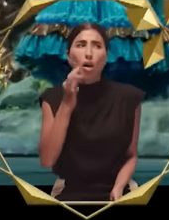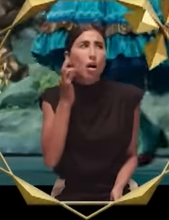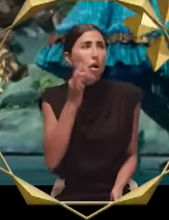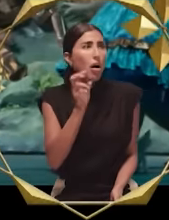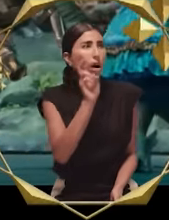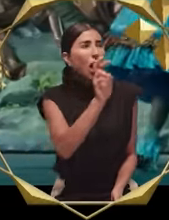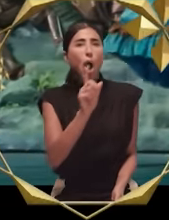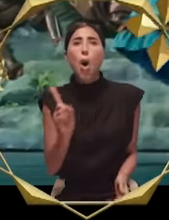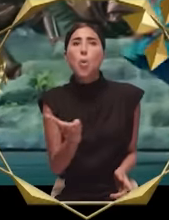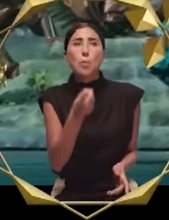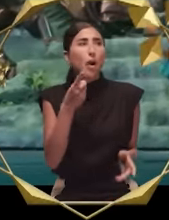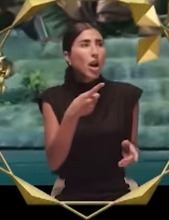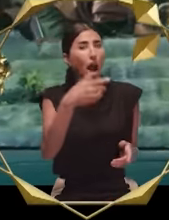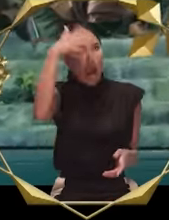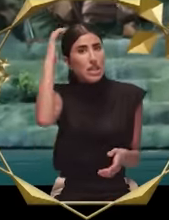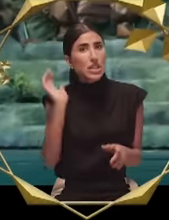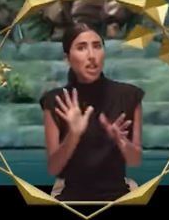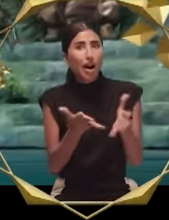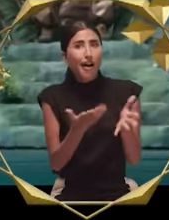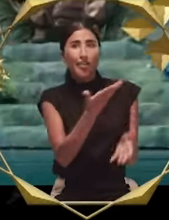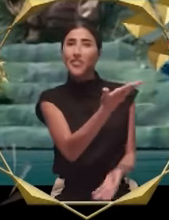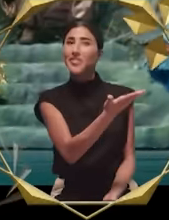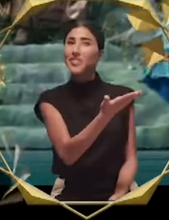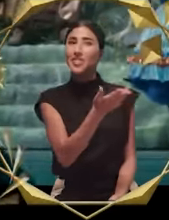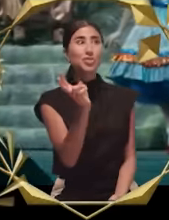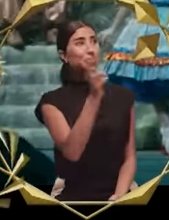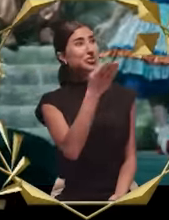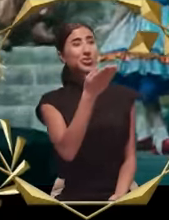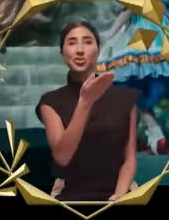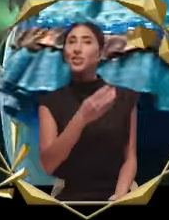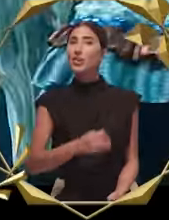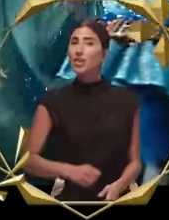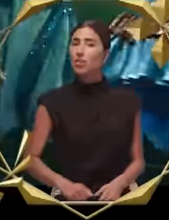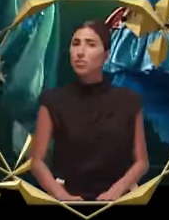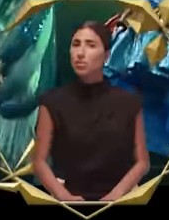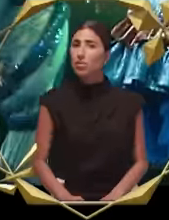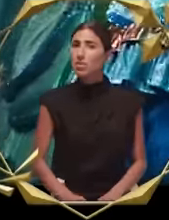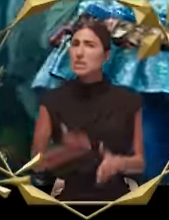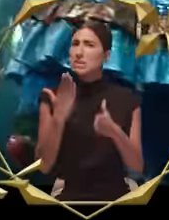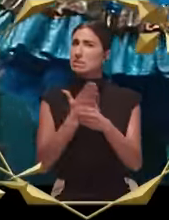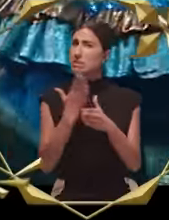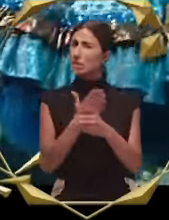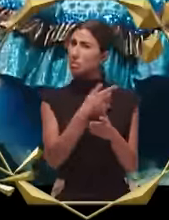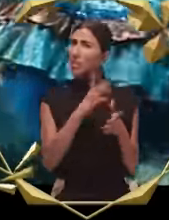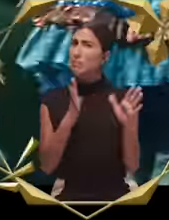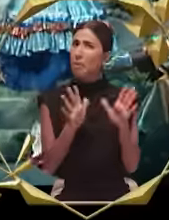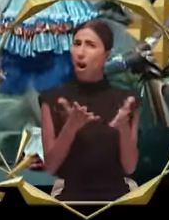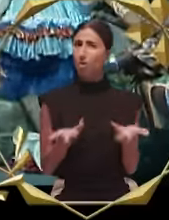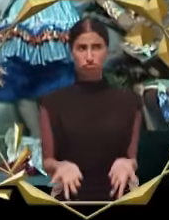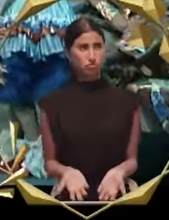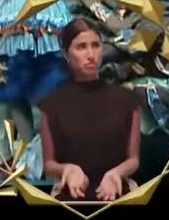عجابا عجب عجابا كيف يا خافونا كيف يا هابا